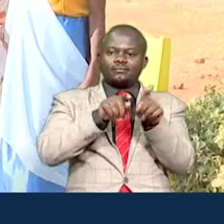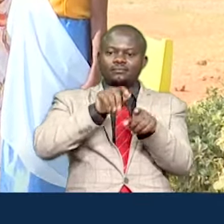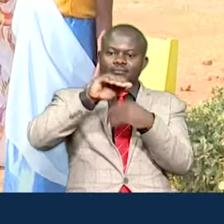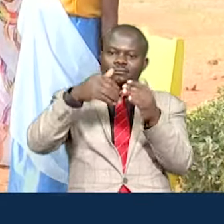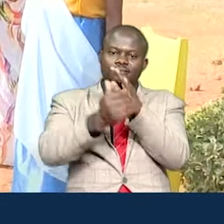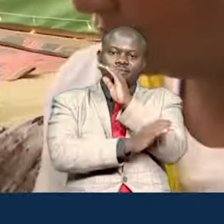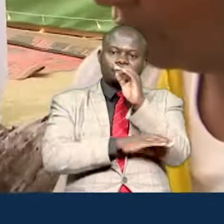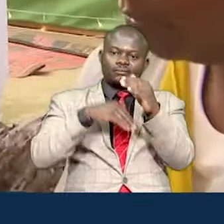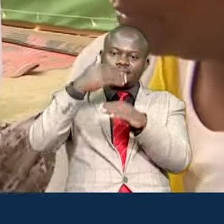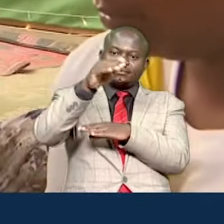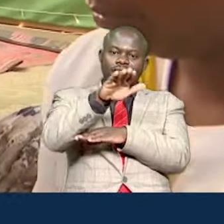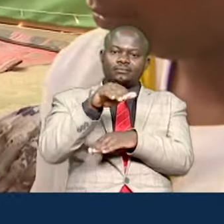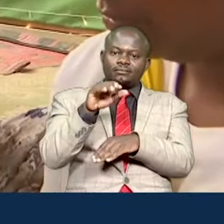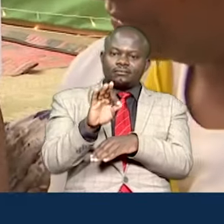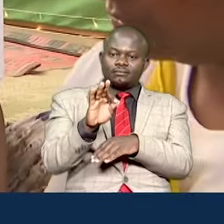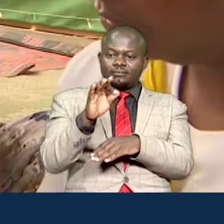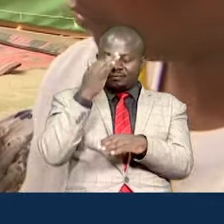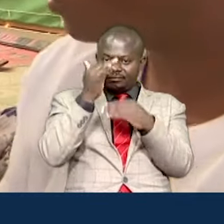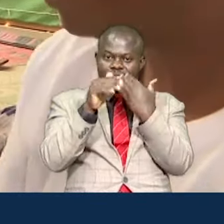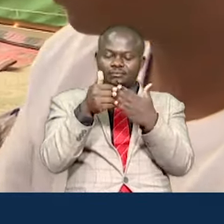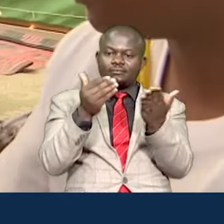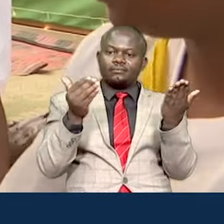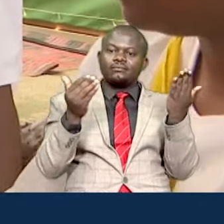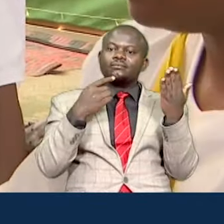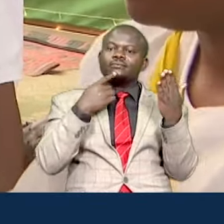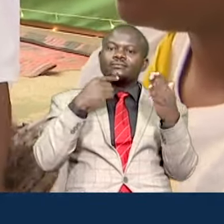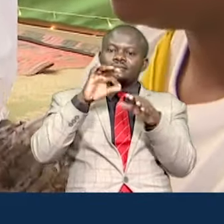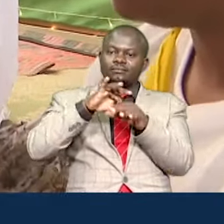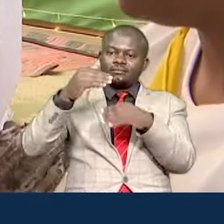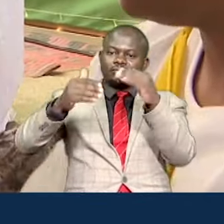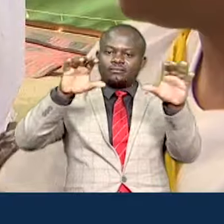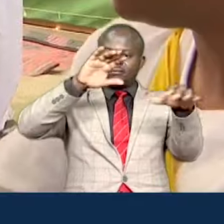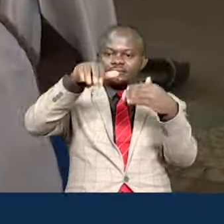gihugu nyuma ya saa cyenda z'amanywa zo kuri uyu wa mbere amatora kuri site zose yari